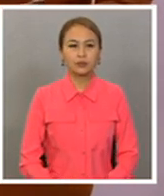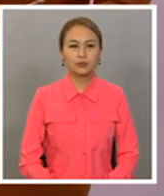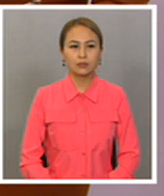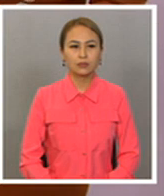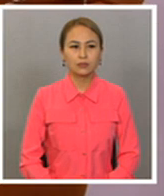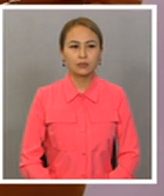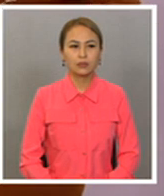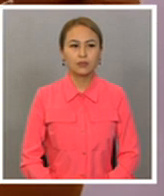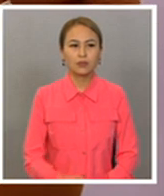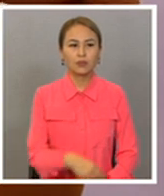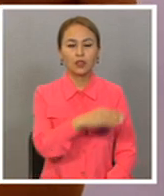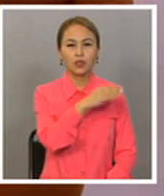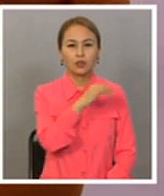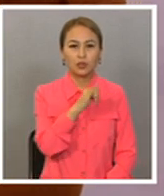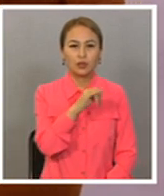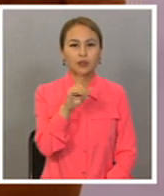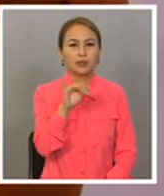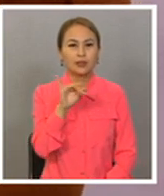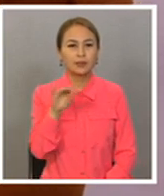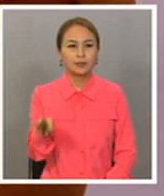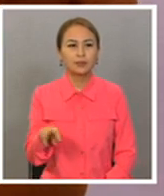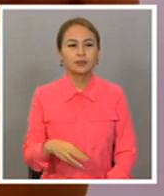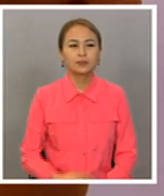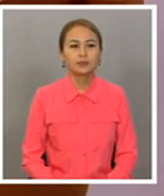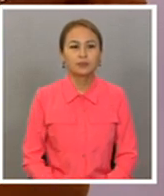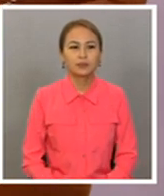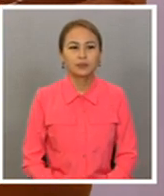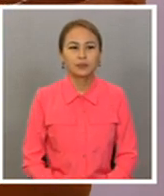оқиық. Жүзім.